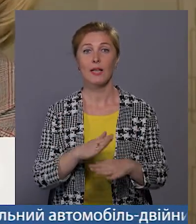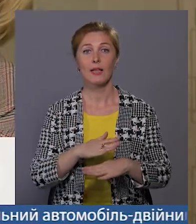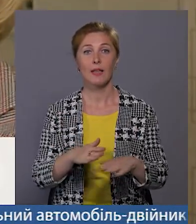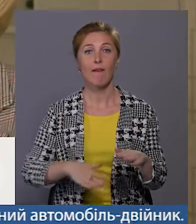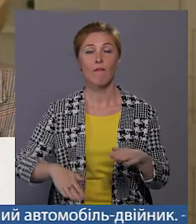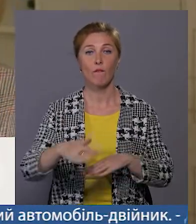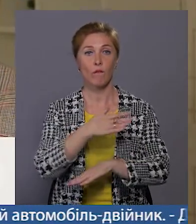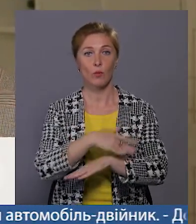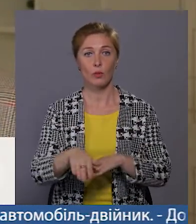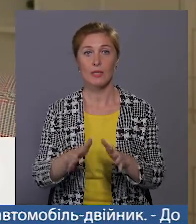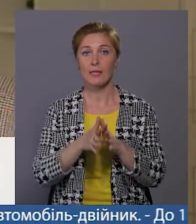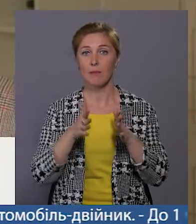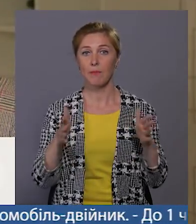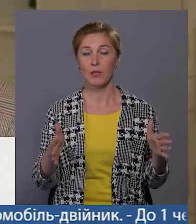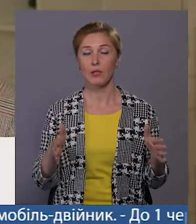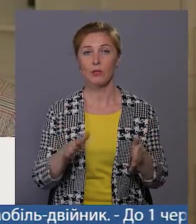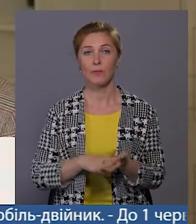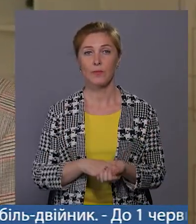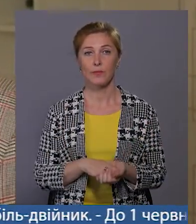такі більш